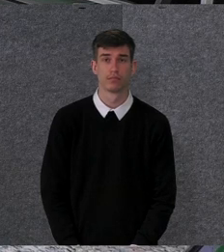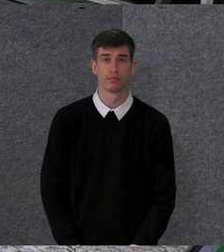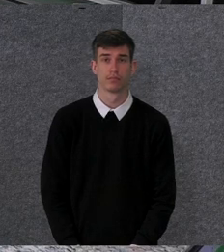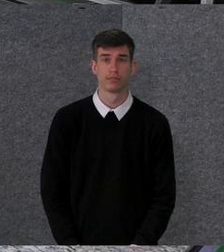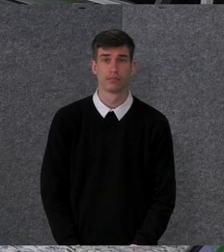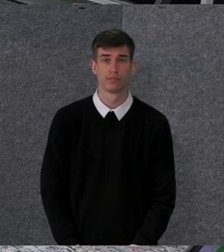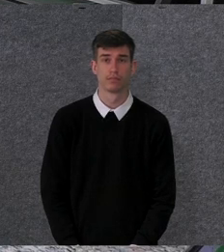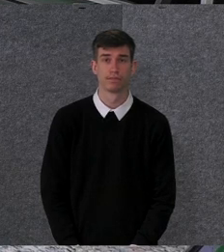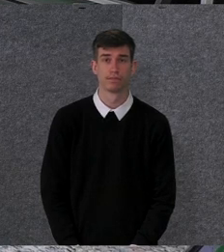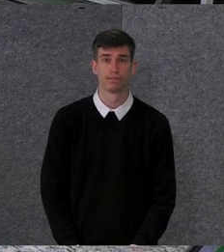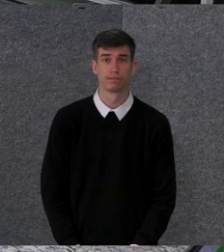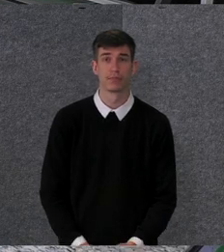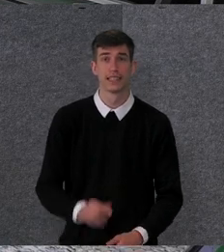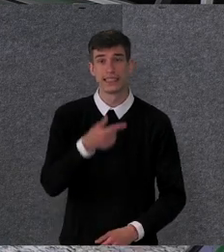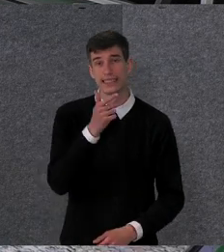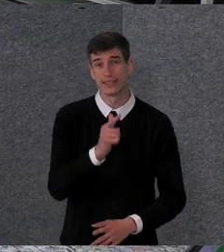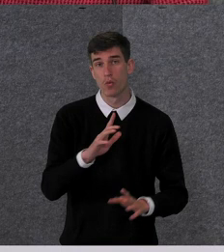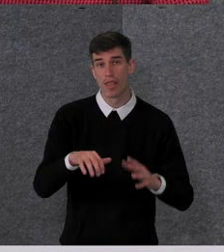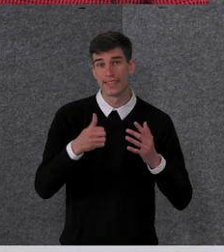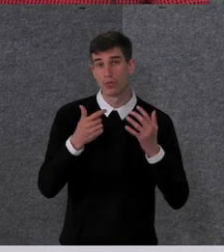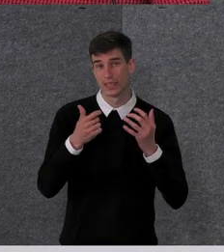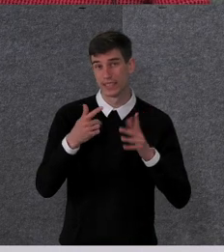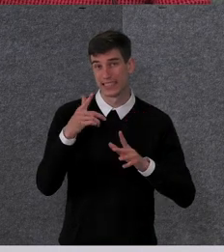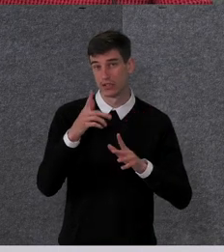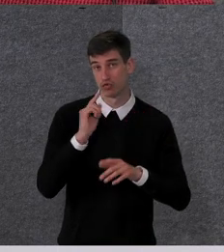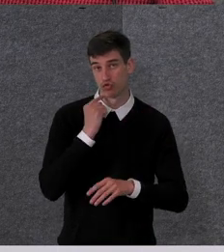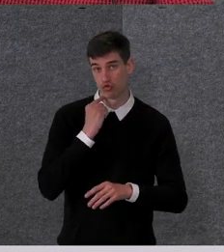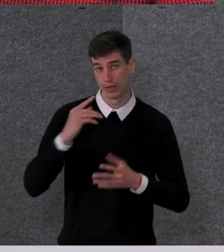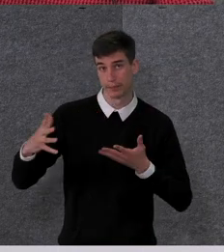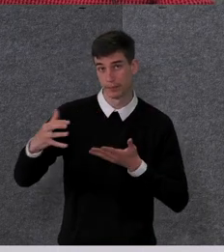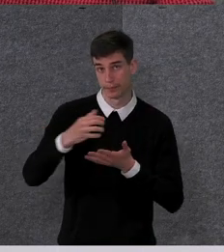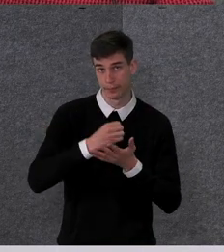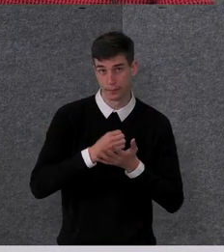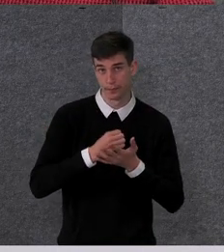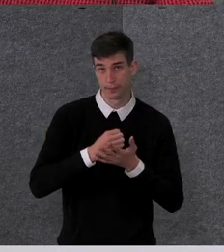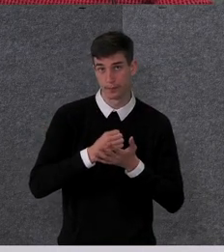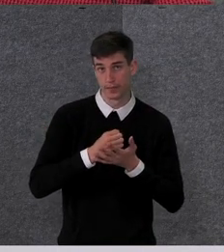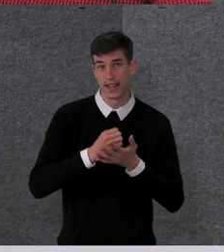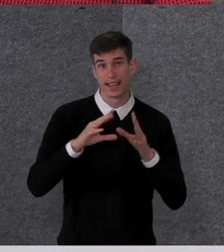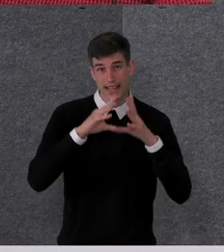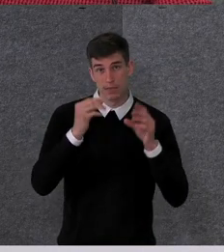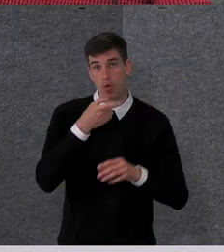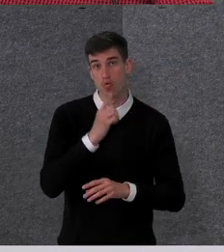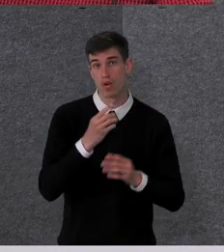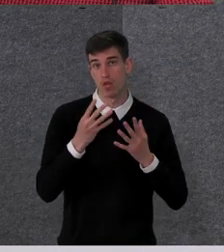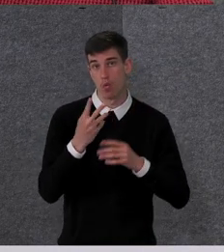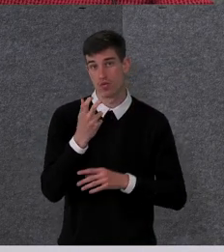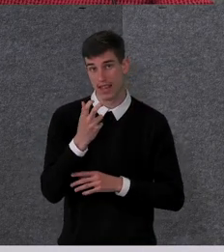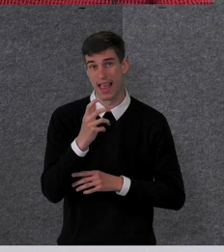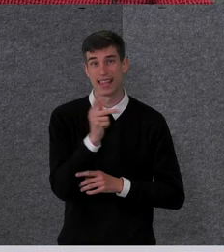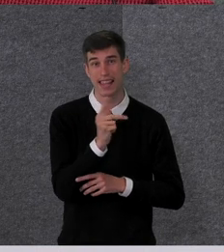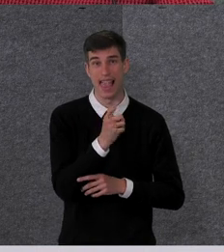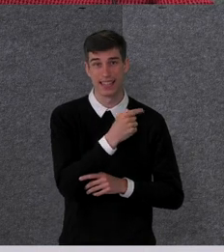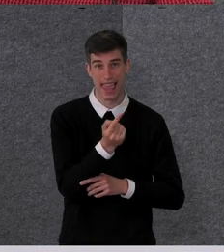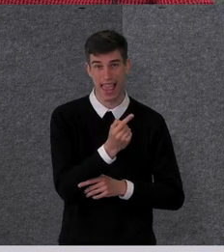Gut, wir haben 276 abgegebene Stimmen. Das Quorum lag daher bei 139. Auf Kai